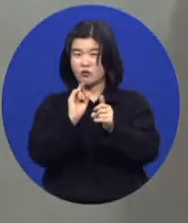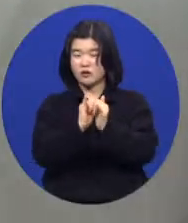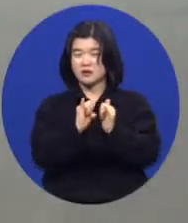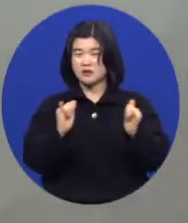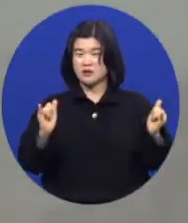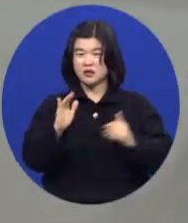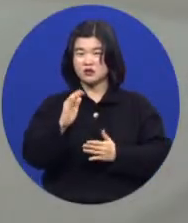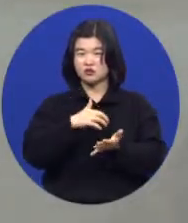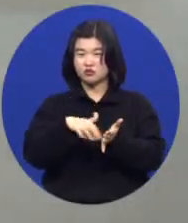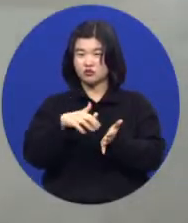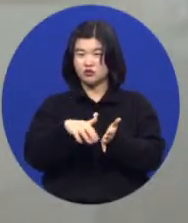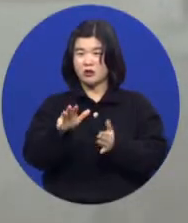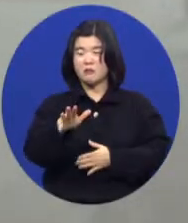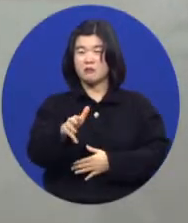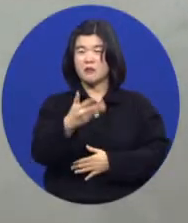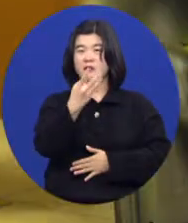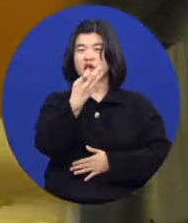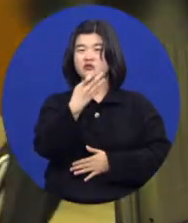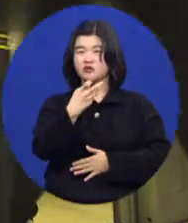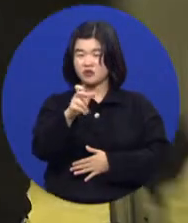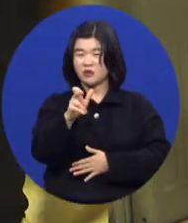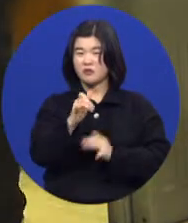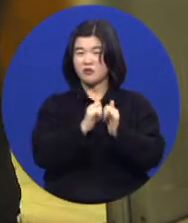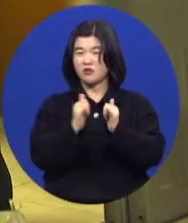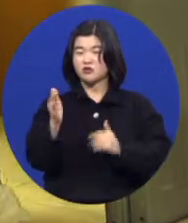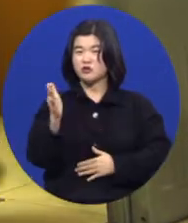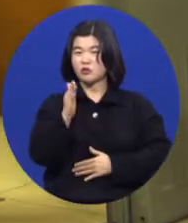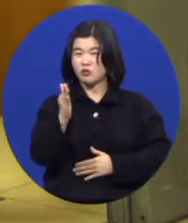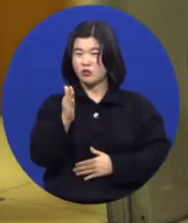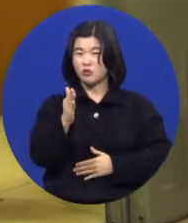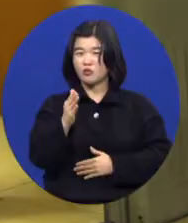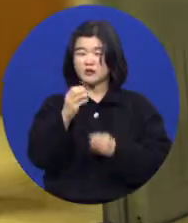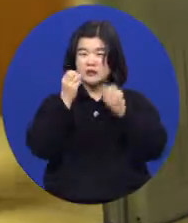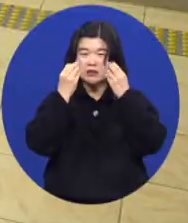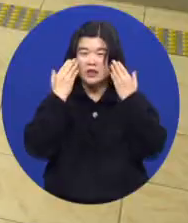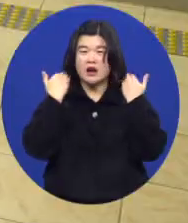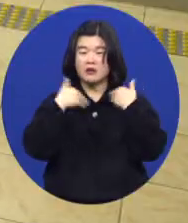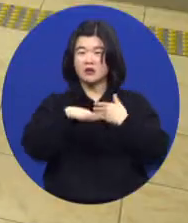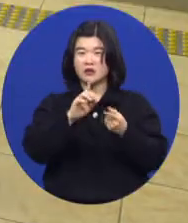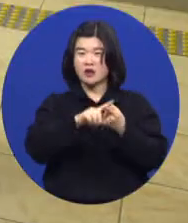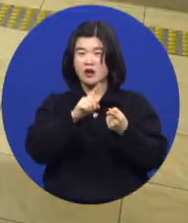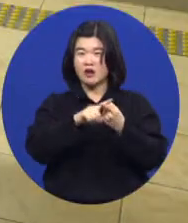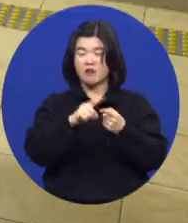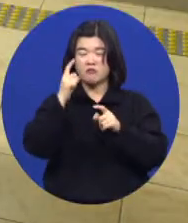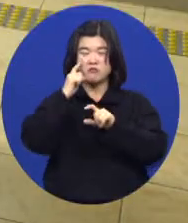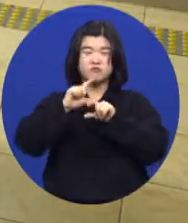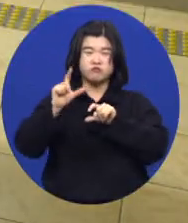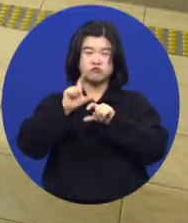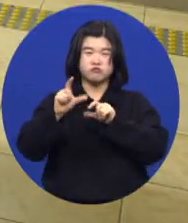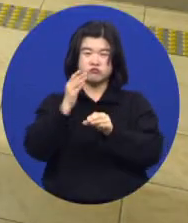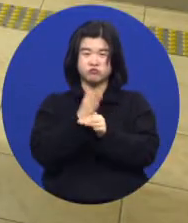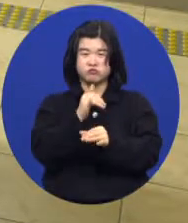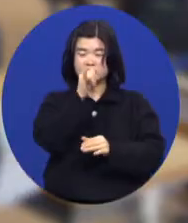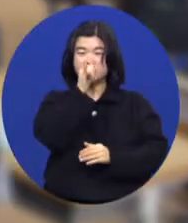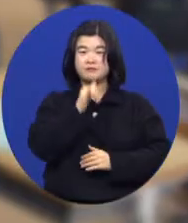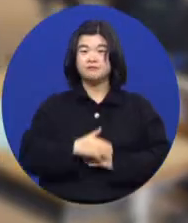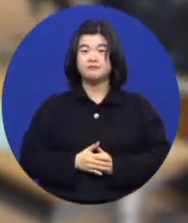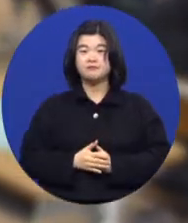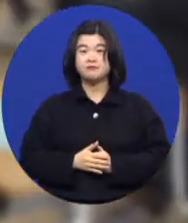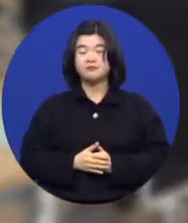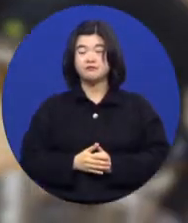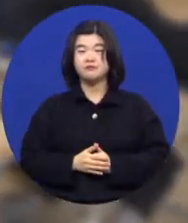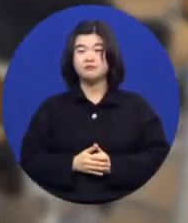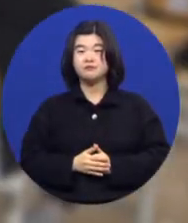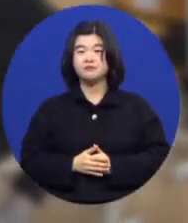코로나19 신규 확진자는 854명. 새학기 방역 관리에 대한 교육 당국의 고심이 깊어지고 있습니다.